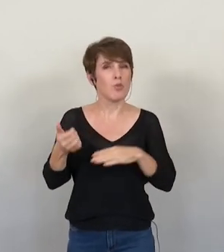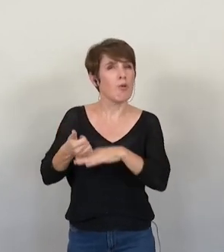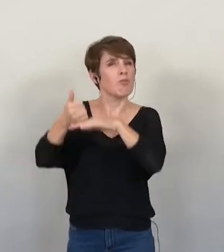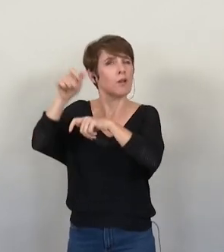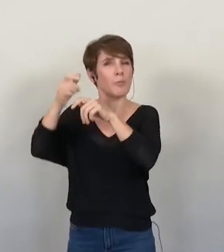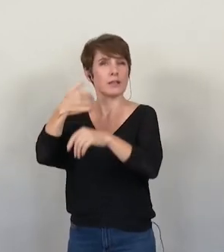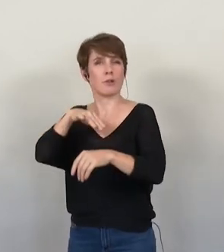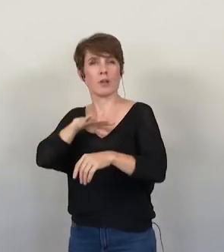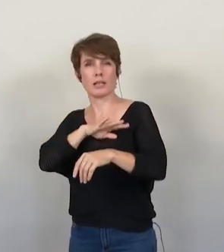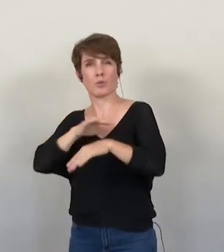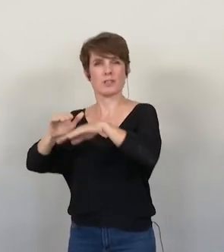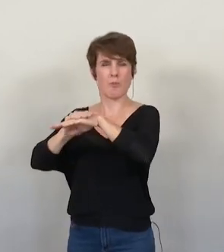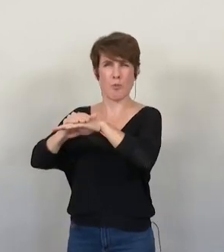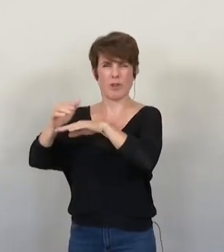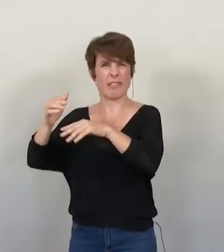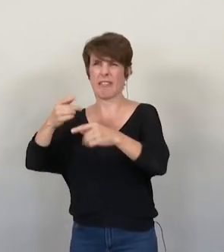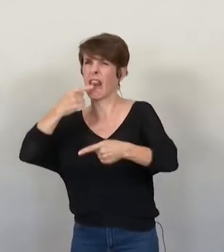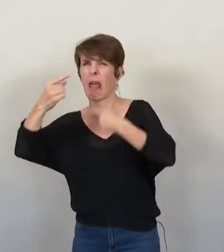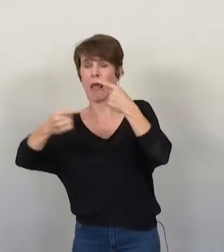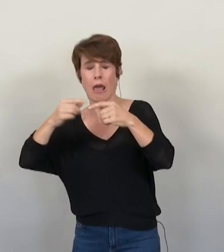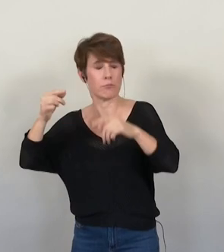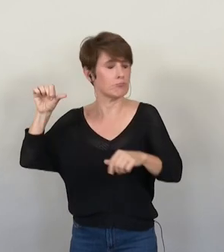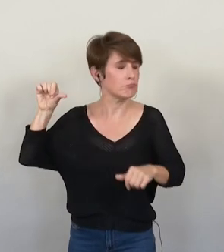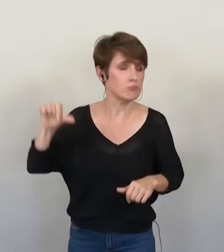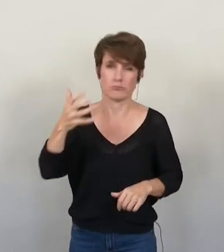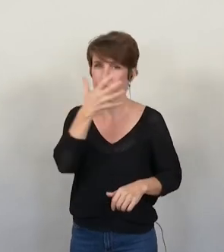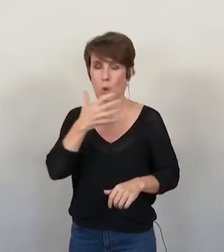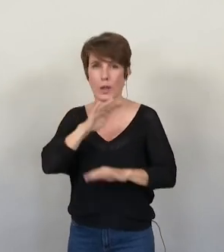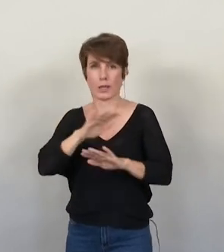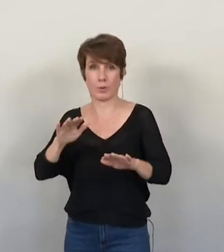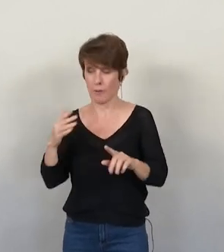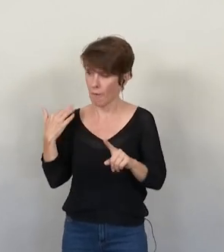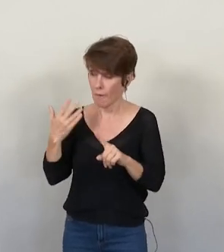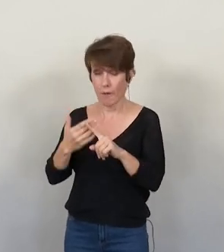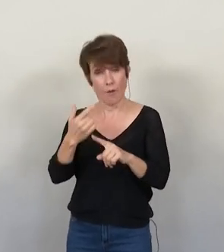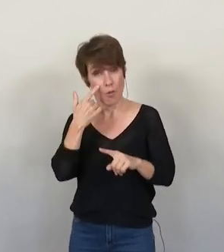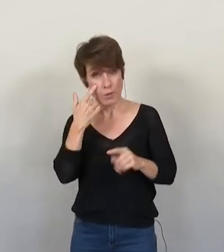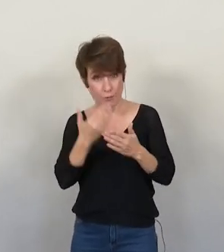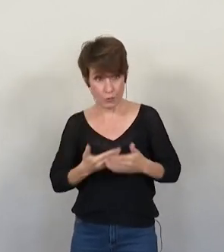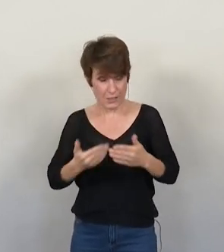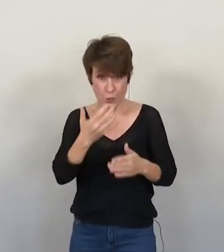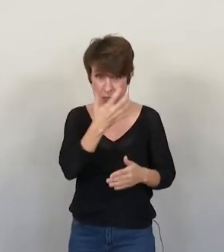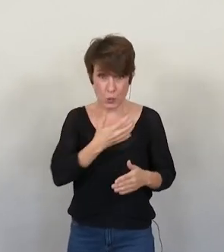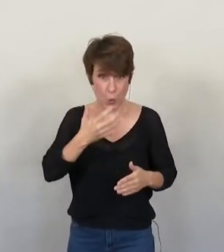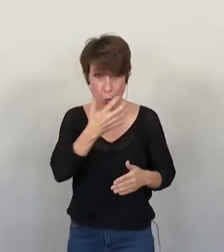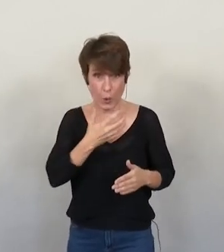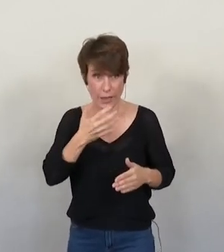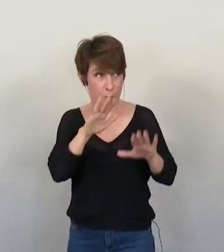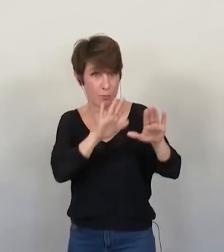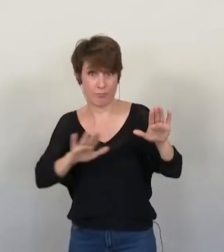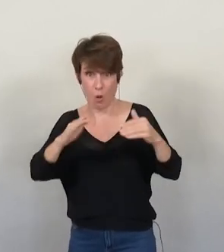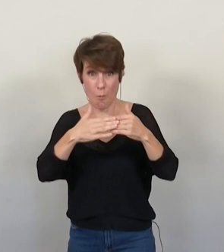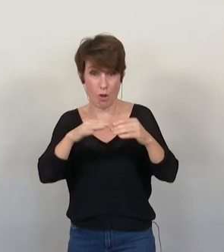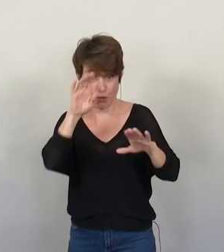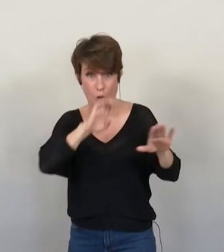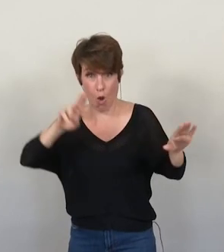DISY des discours indignes des scènes dramatiques se déroule aux portes de l'Europe rappelons-le